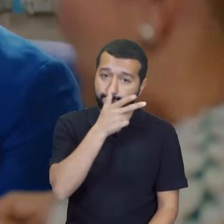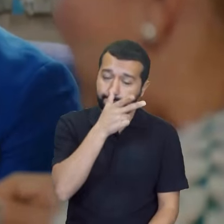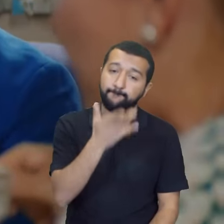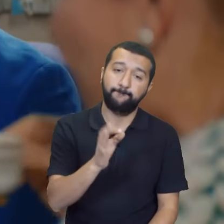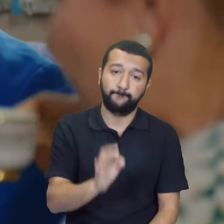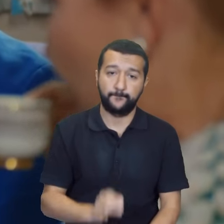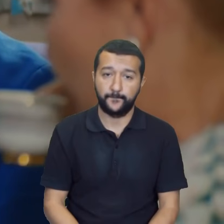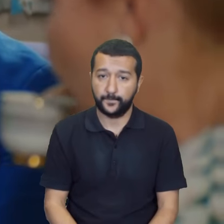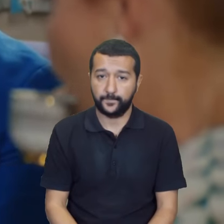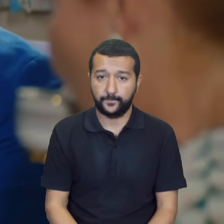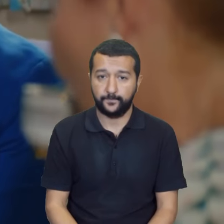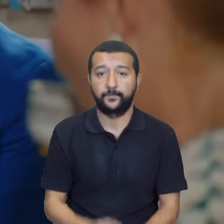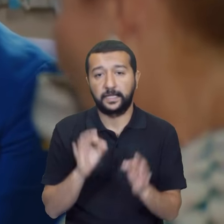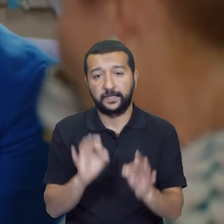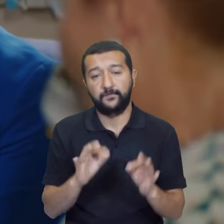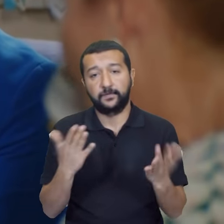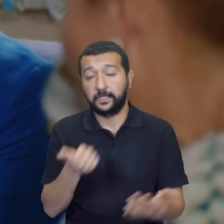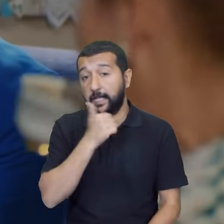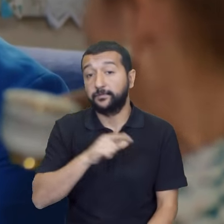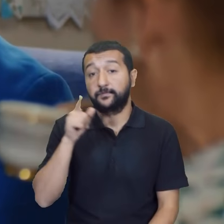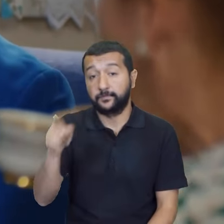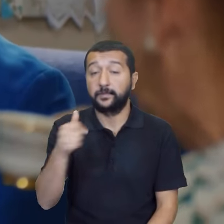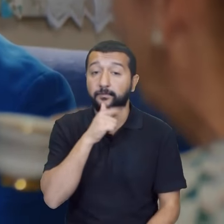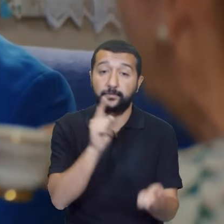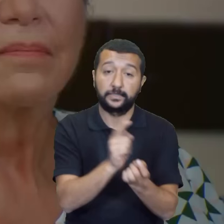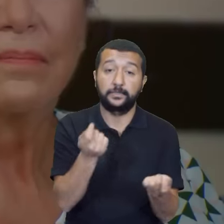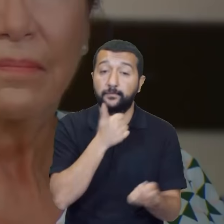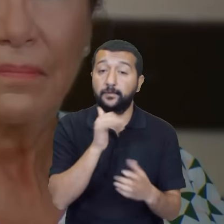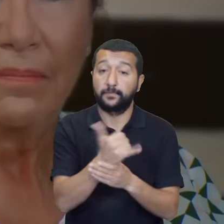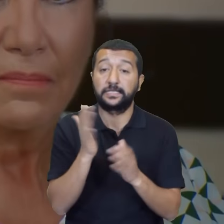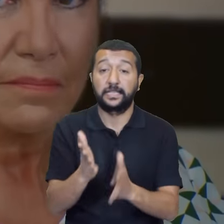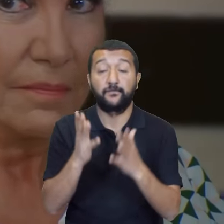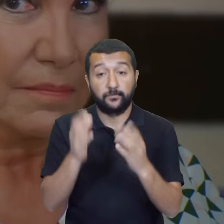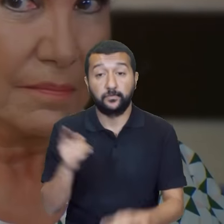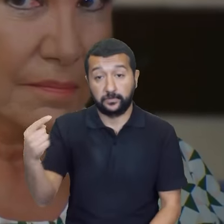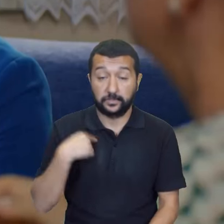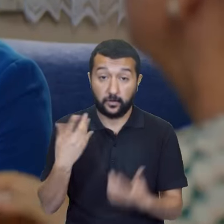Maalesef. Evet işte yani abimle baba mesleğini devam